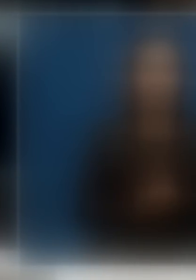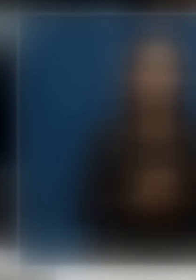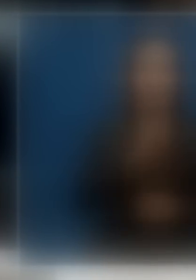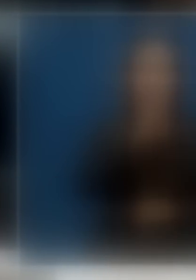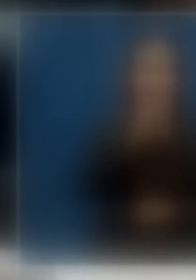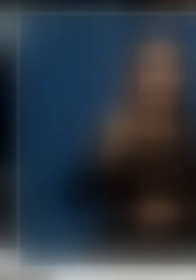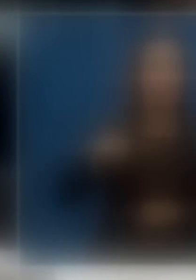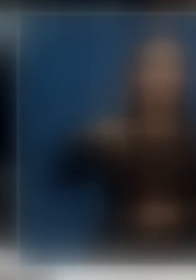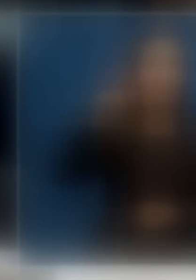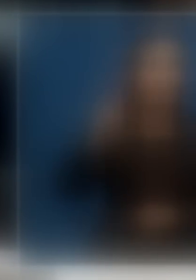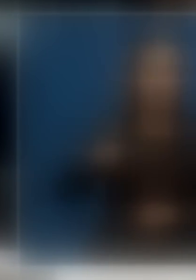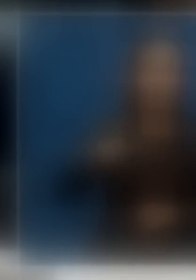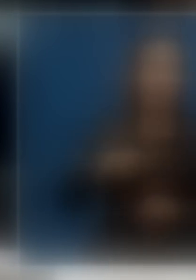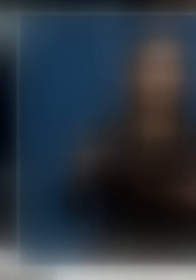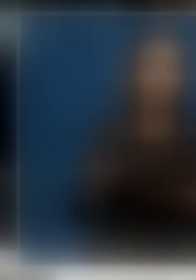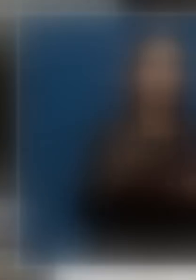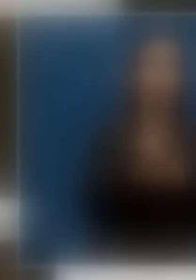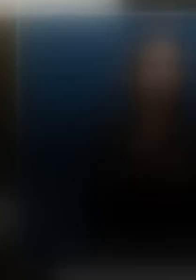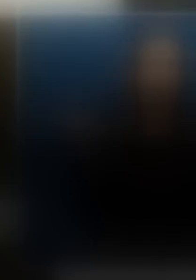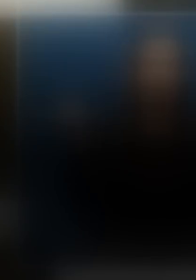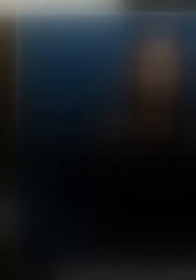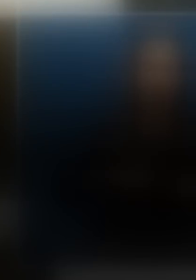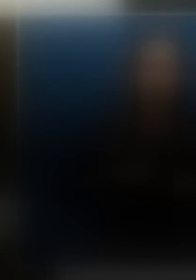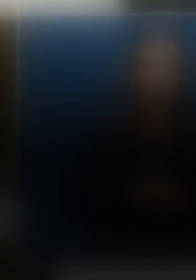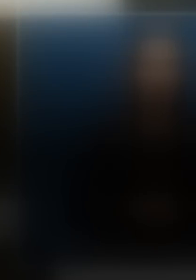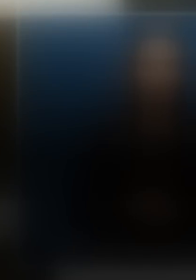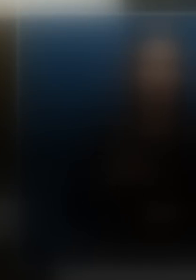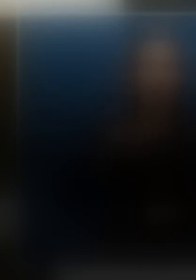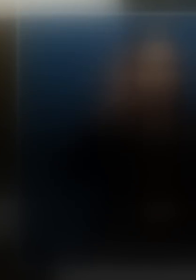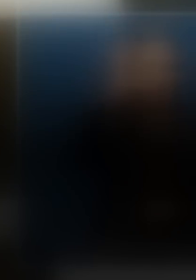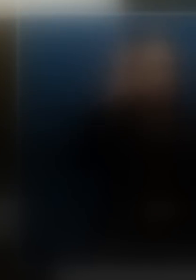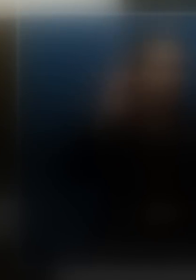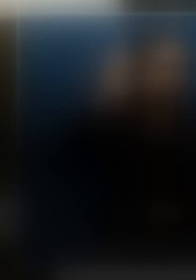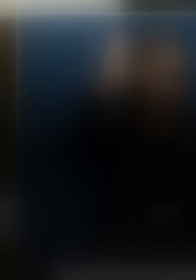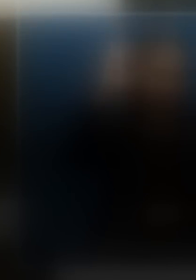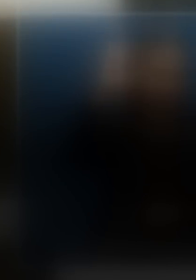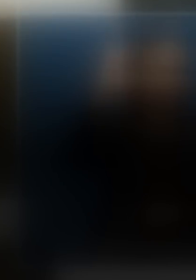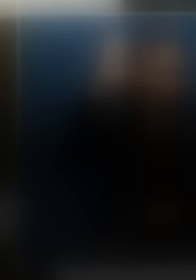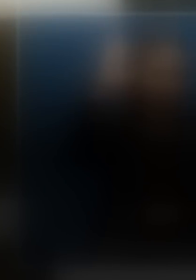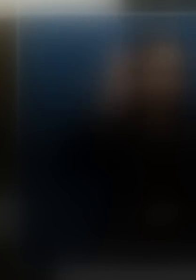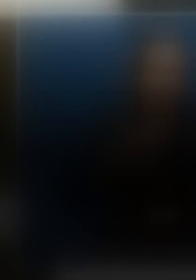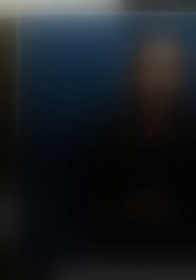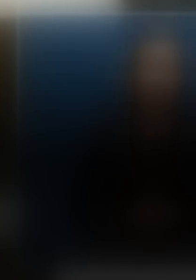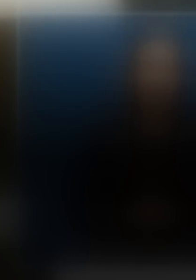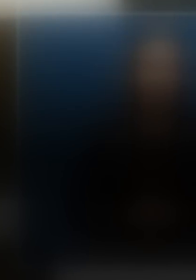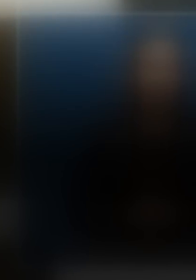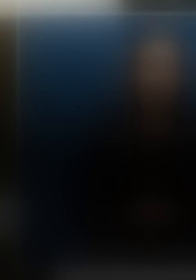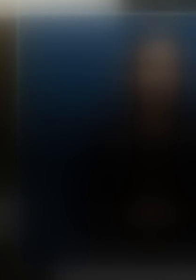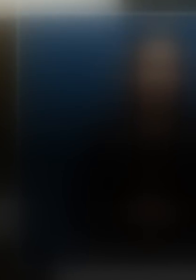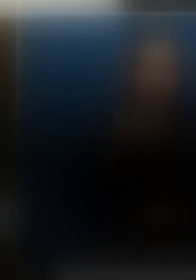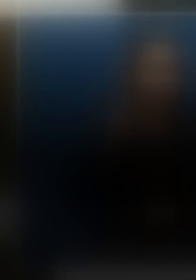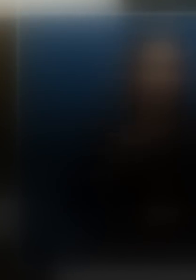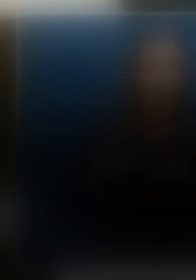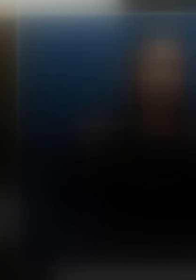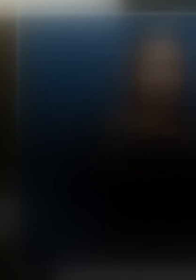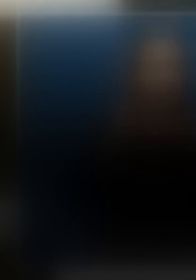รรมนูญมีมติออกมาอย่างนี้ ท่านประธานครับ ประกอบการพิจารณา ขออนุญาต ท่านประธาน ให ้โปรดพิจารณาครับ ผมให้สิทธิ์ขอบคุณครับผู้ประท้ว